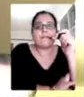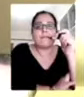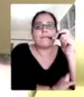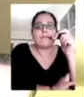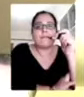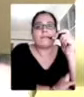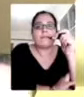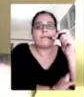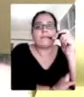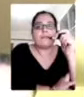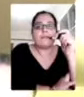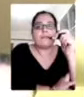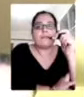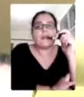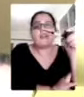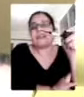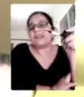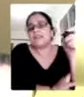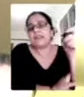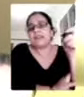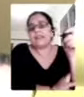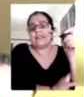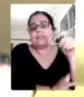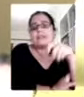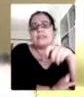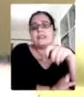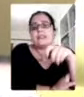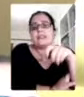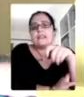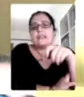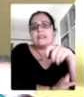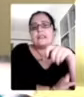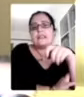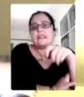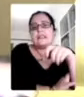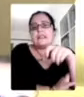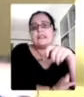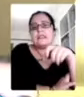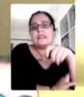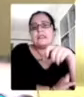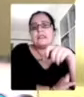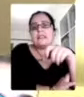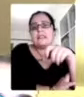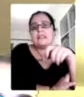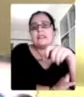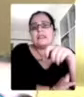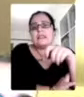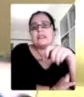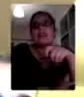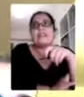Var mı ekleyeceğin Samuel Gavit'lere bir şey İlfan'ın? Gavit'ten ilgili yeniden